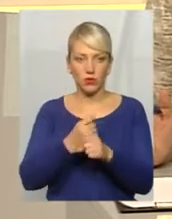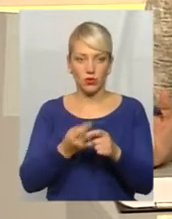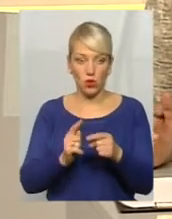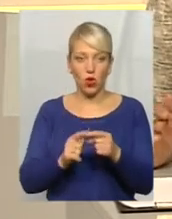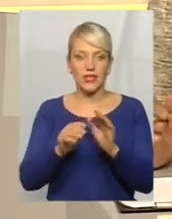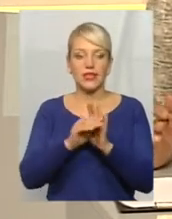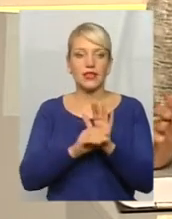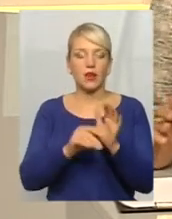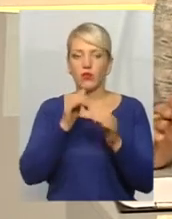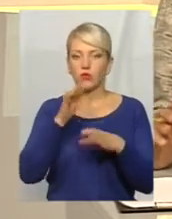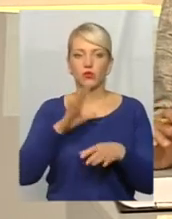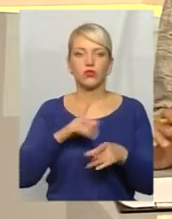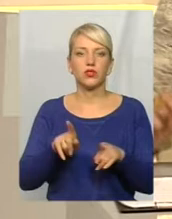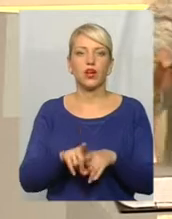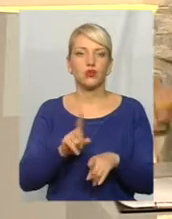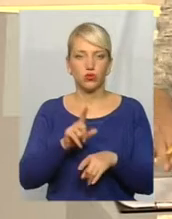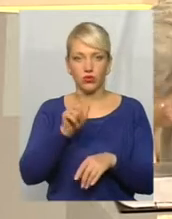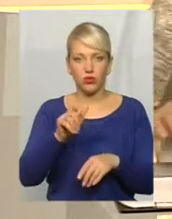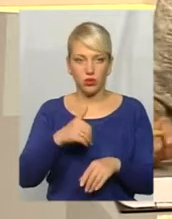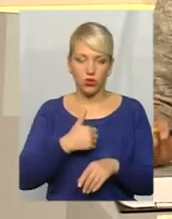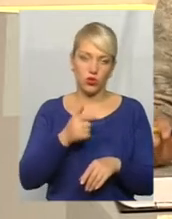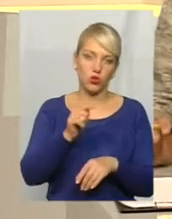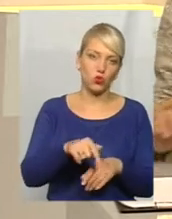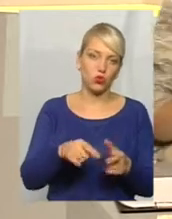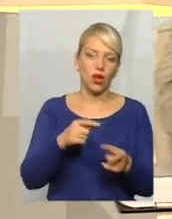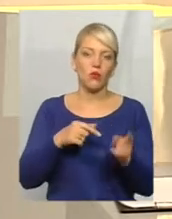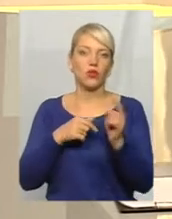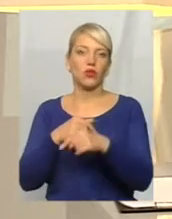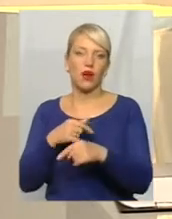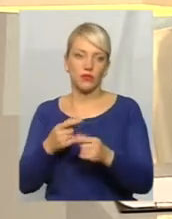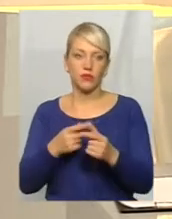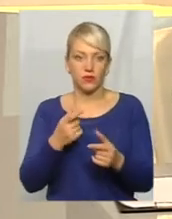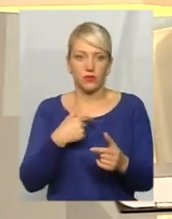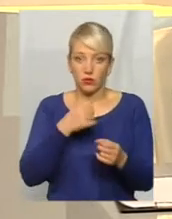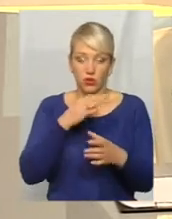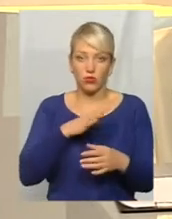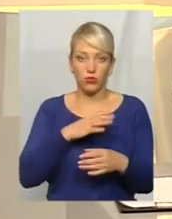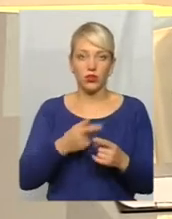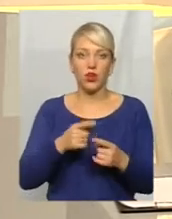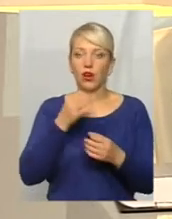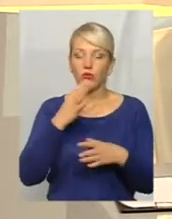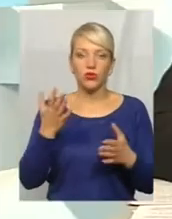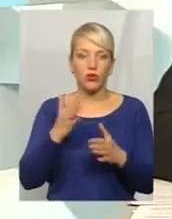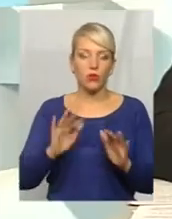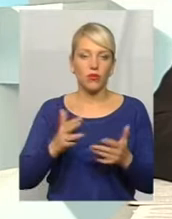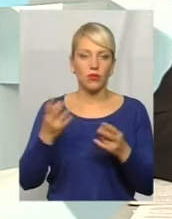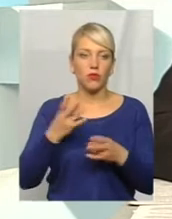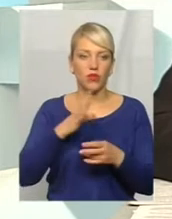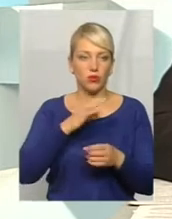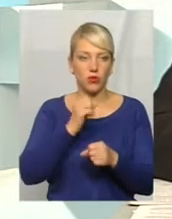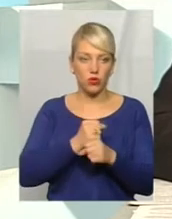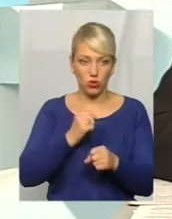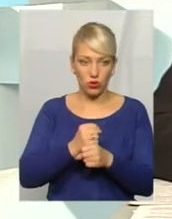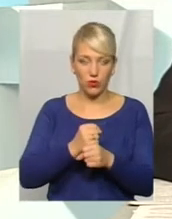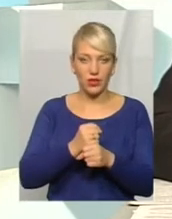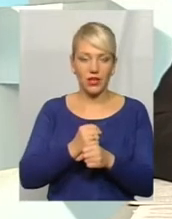ж не може бути просто мешканці захотіли тут або захотіли там, а інші захотіли ще де інде. В кожному випадку повинна бути розроблена схема. І